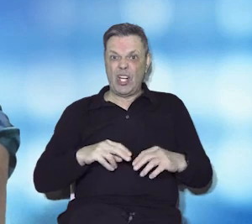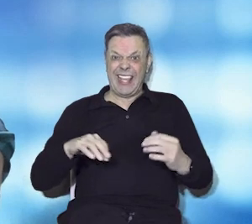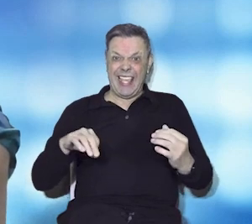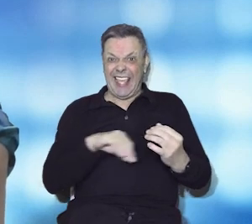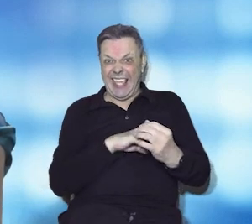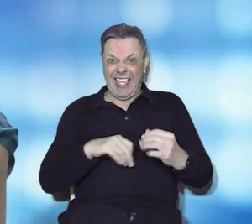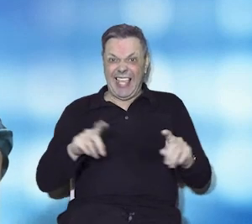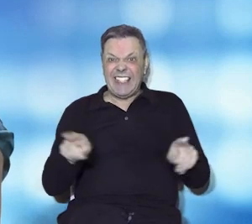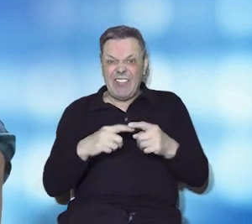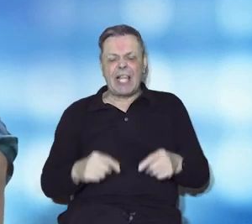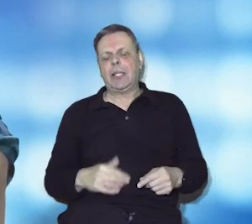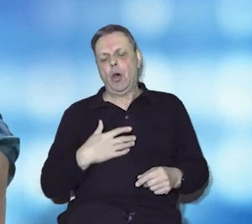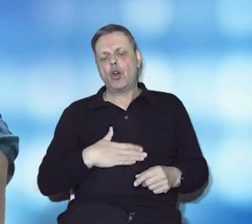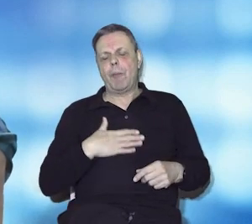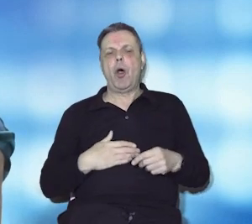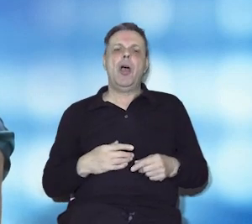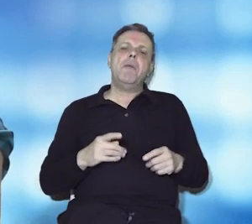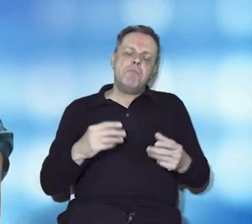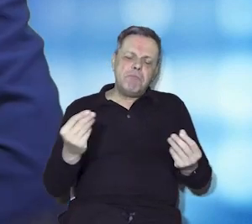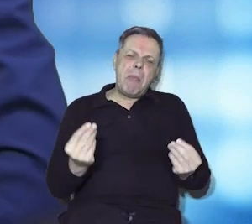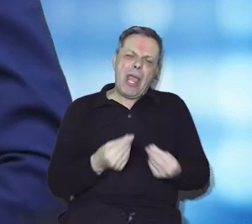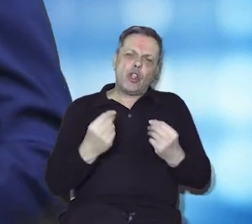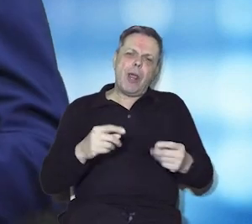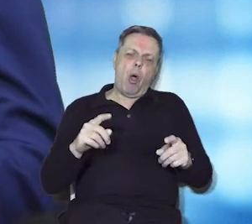da, odsvirat ćemo vam nešto.